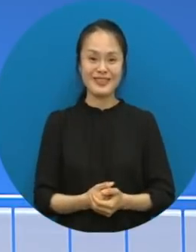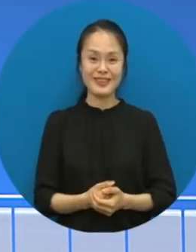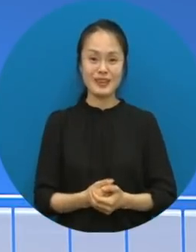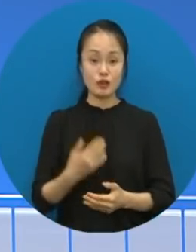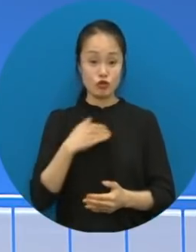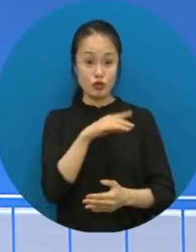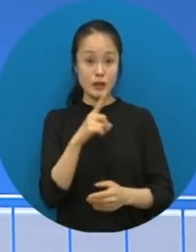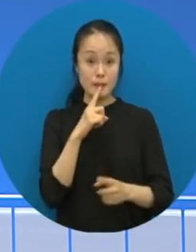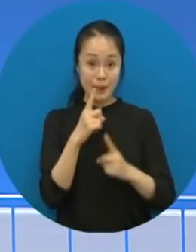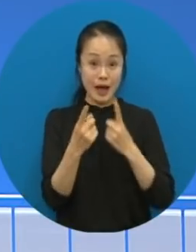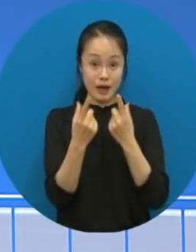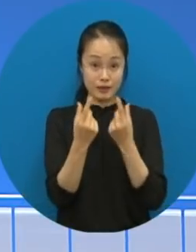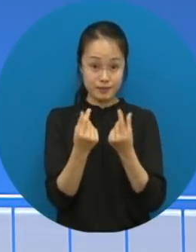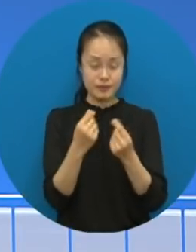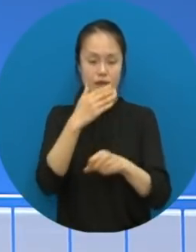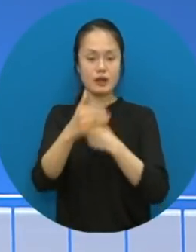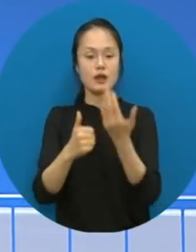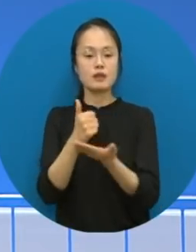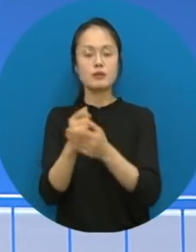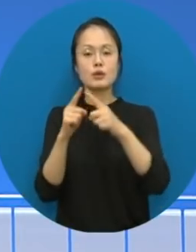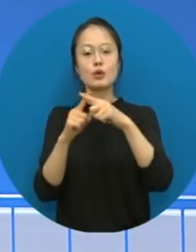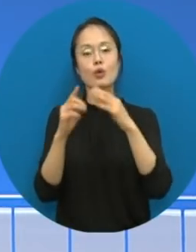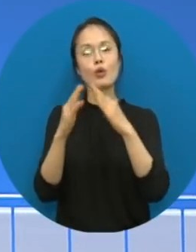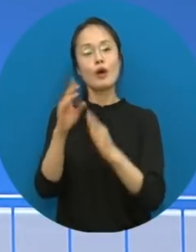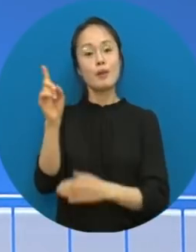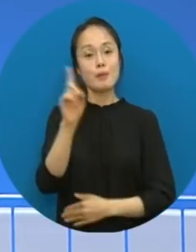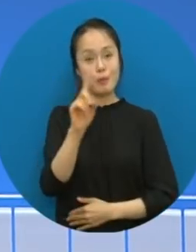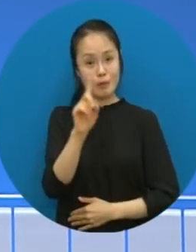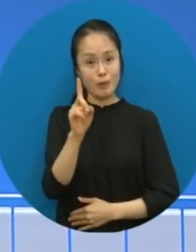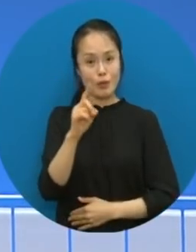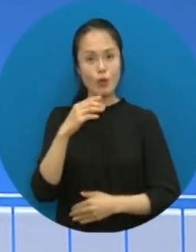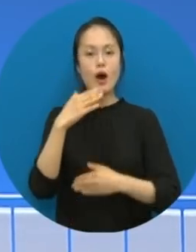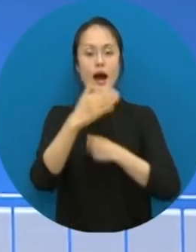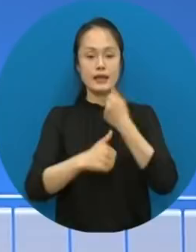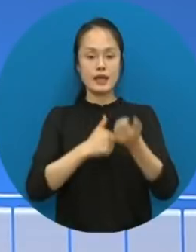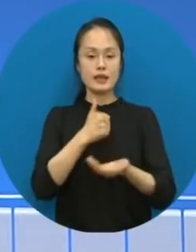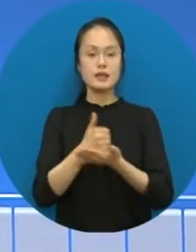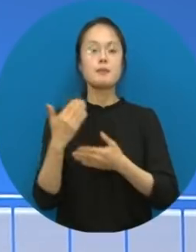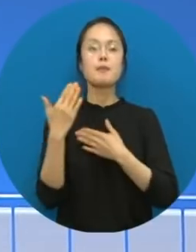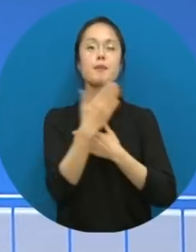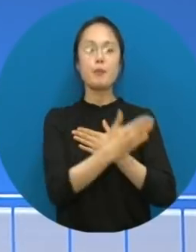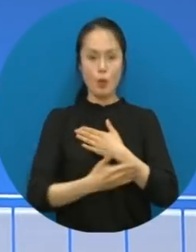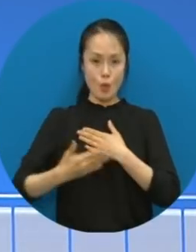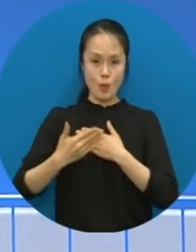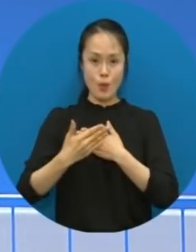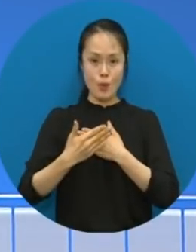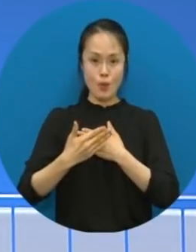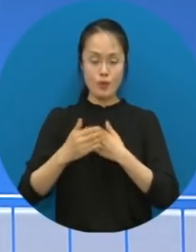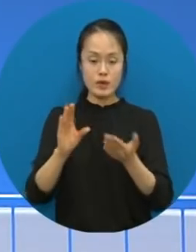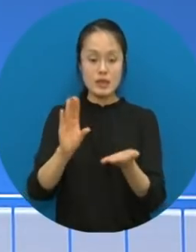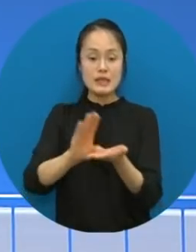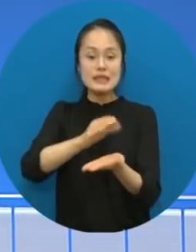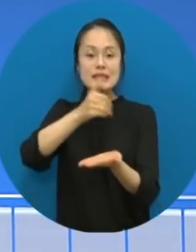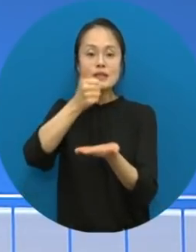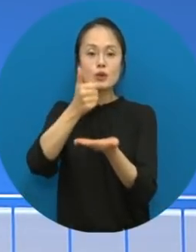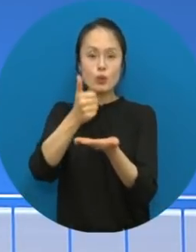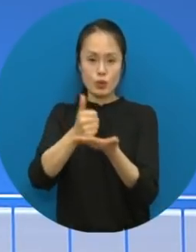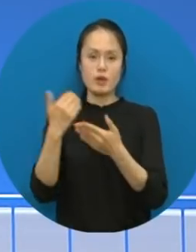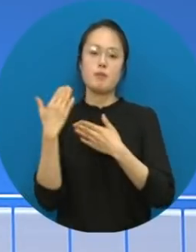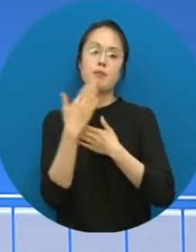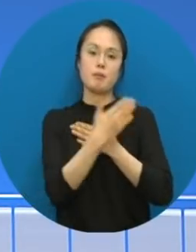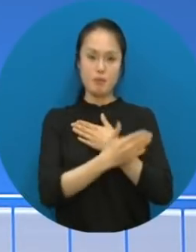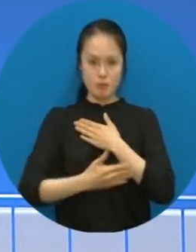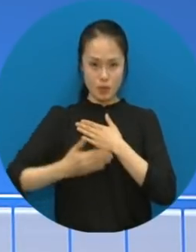얘기하는 하나님의 교회란 하나님께서 내 몸이다라고 말씀하신 그리스도의 몸이라고